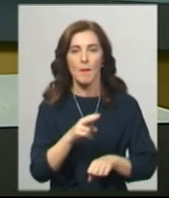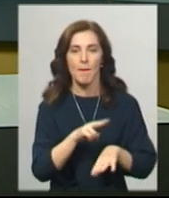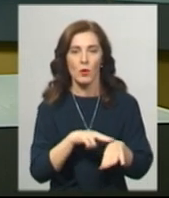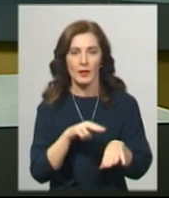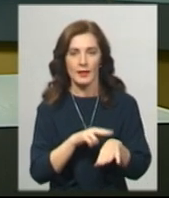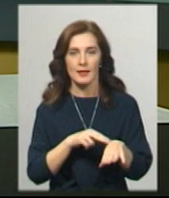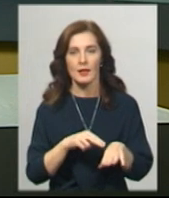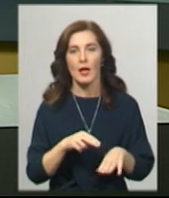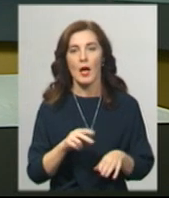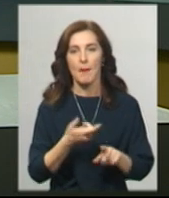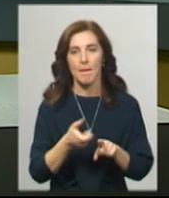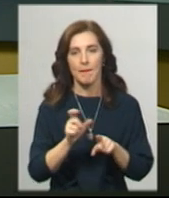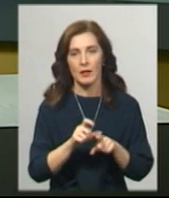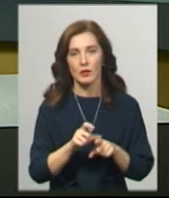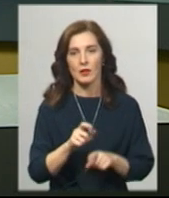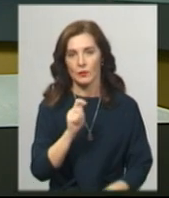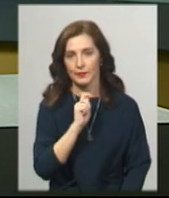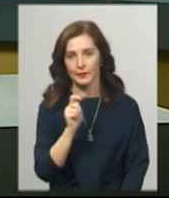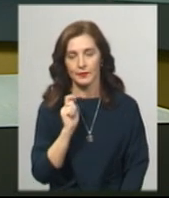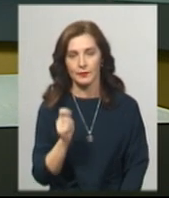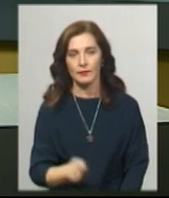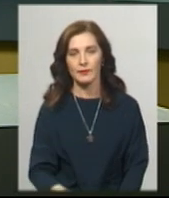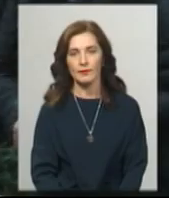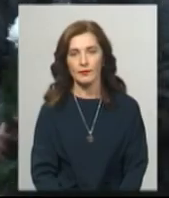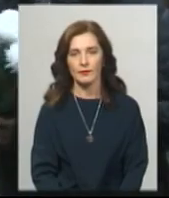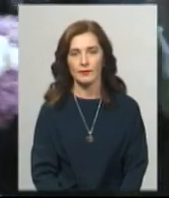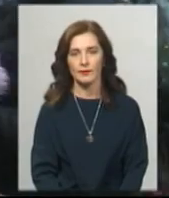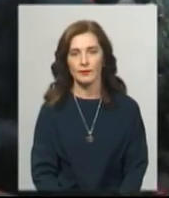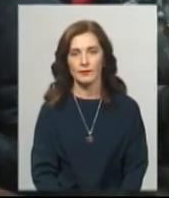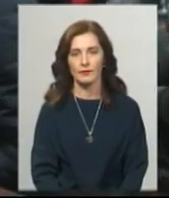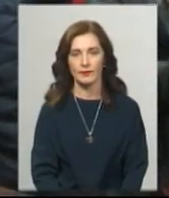хмельничани. Більше у сюжеті Анастасії Збродової.